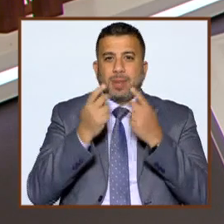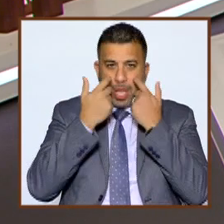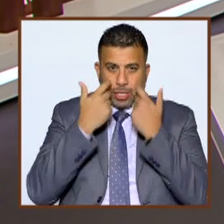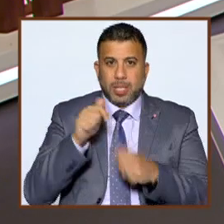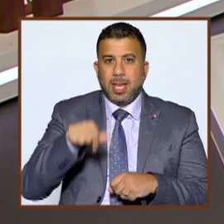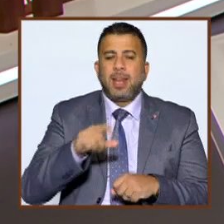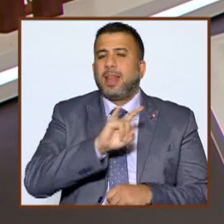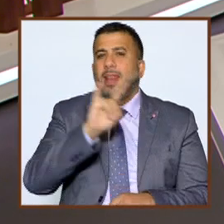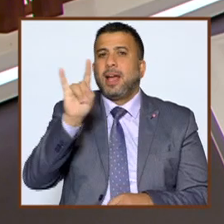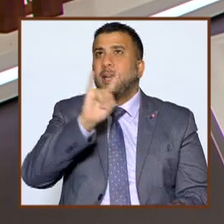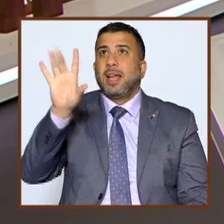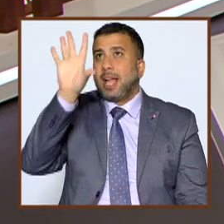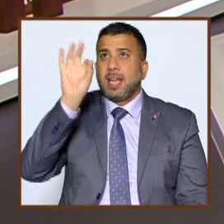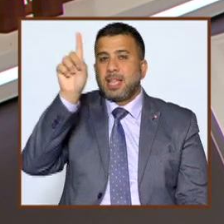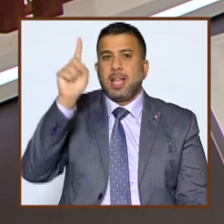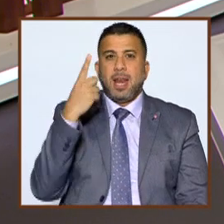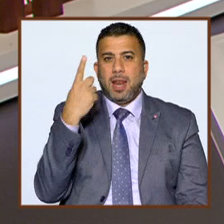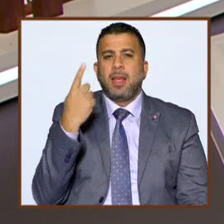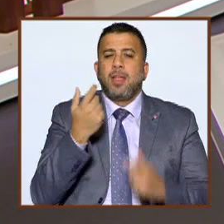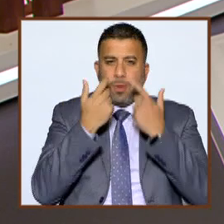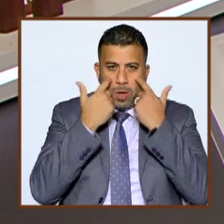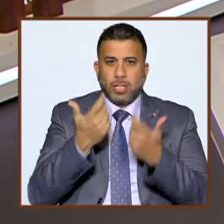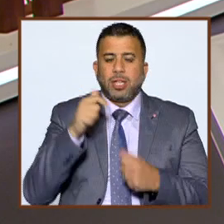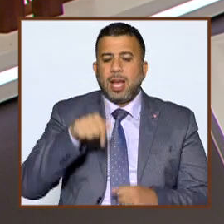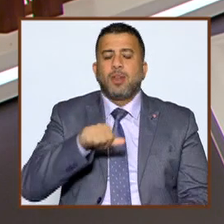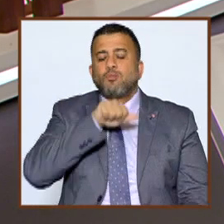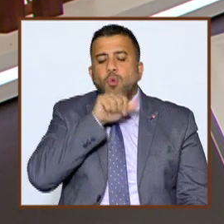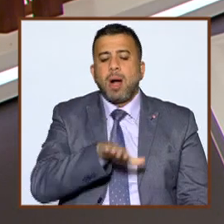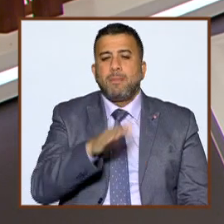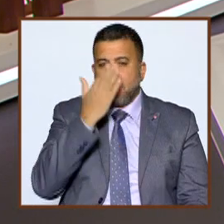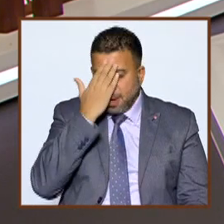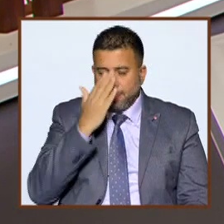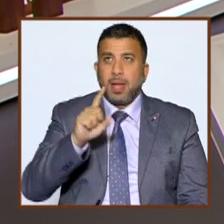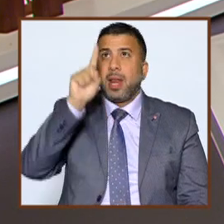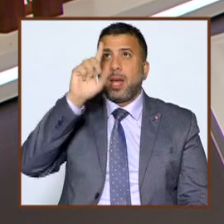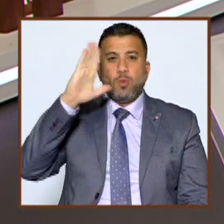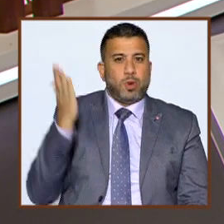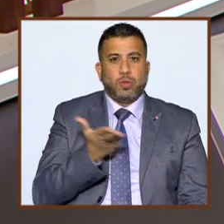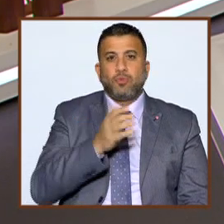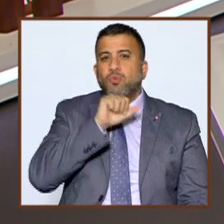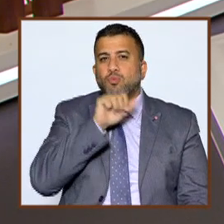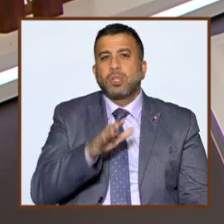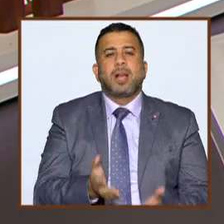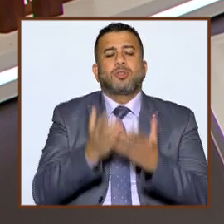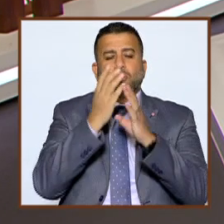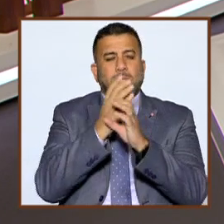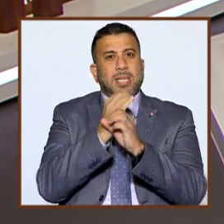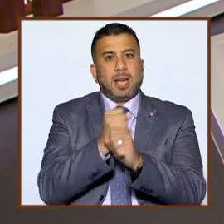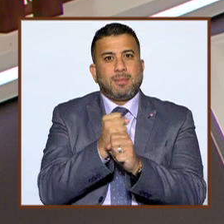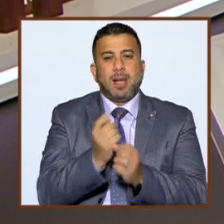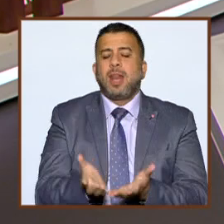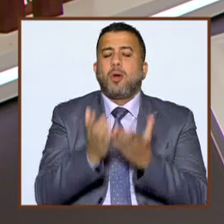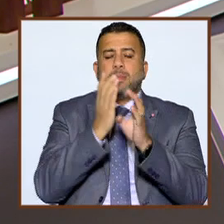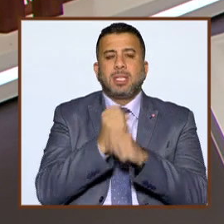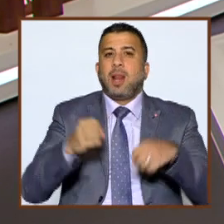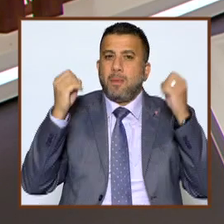إلا الله وحده لا شريك له ولي الصالحين، وأشهد أن محمدا عبده ورسوله إمام المتقين، صلى